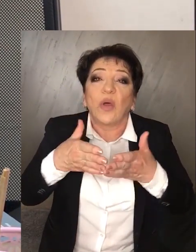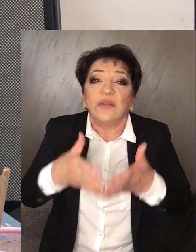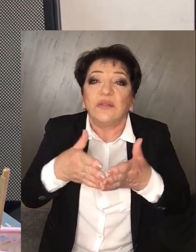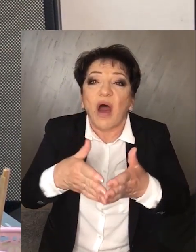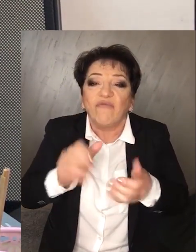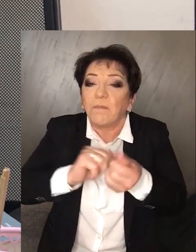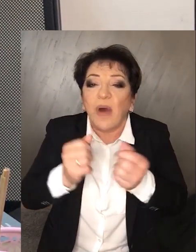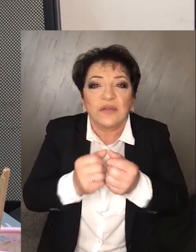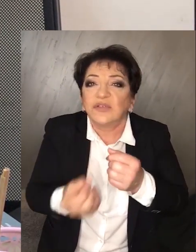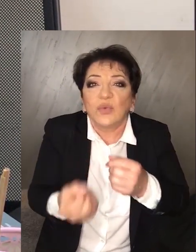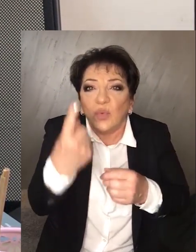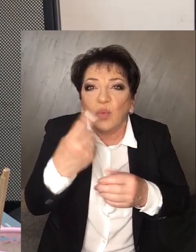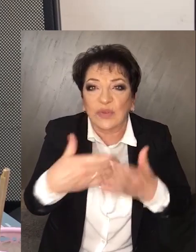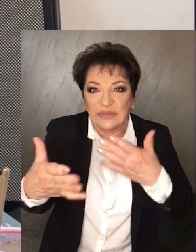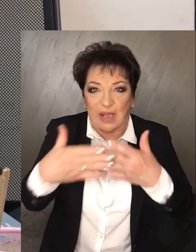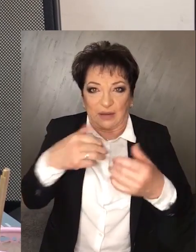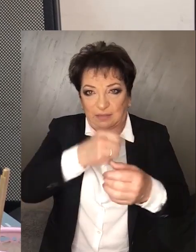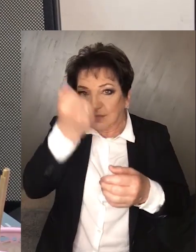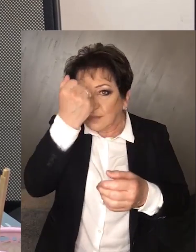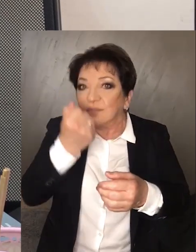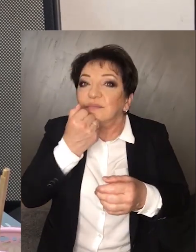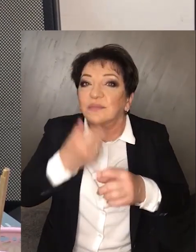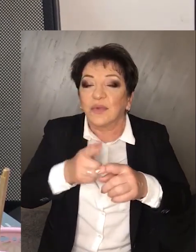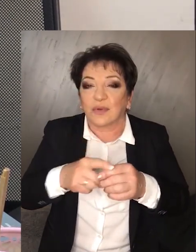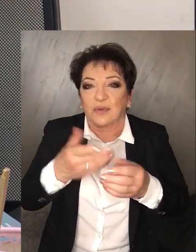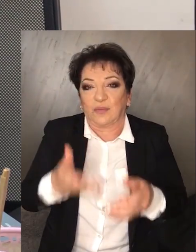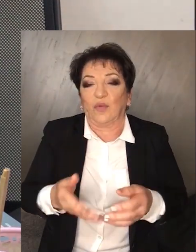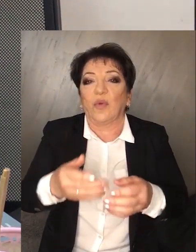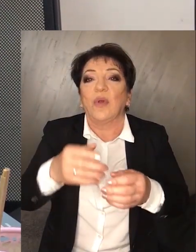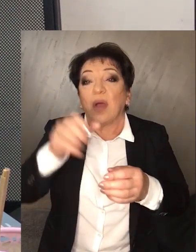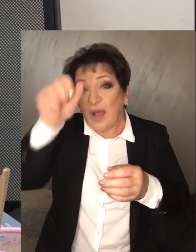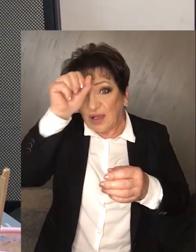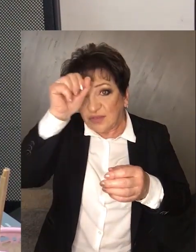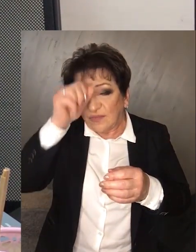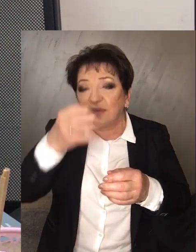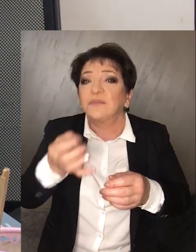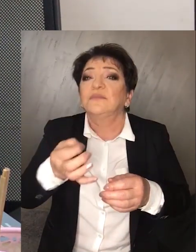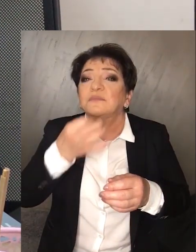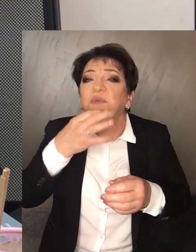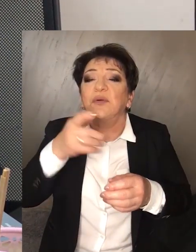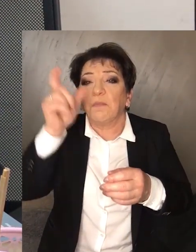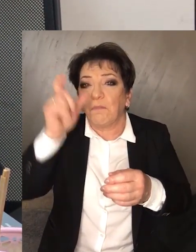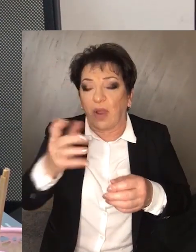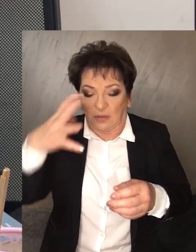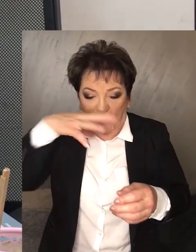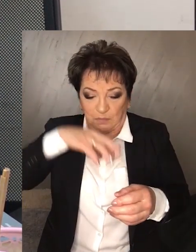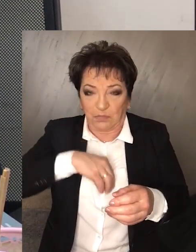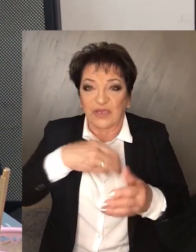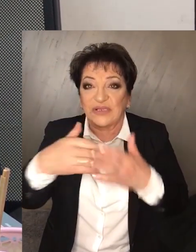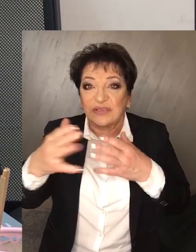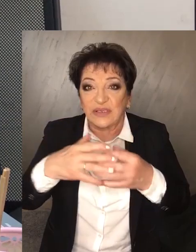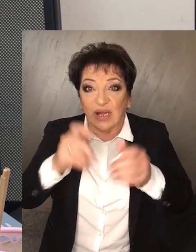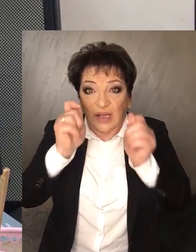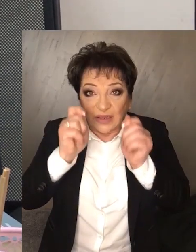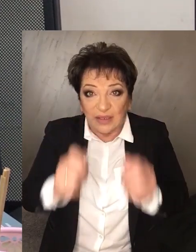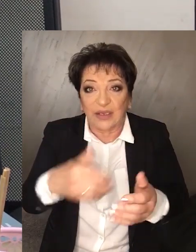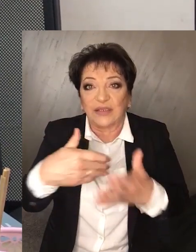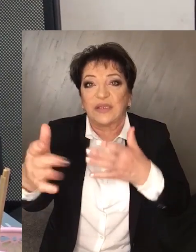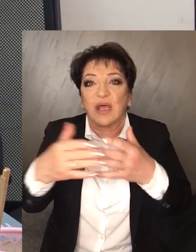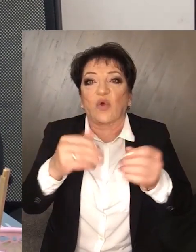Կարա ինչ-որ մի բան պատրաստի, Նոյը նավը ինչով պատրաստեց, ձեռքերով պատրաստեց, ցանկացած բան